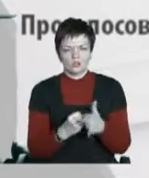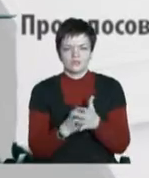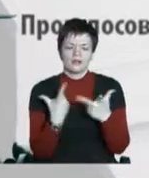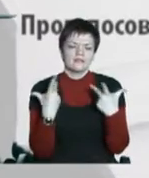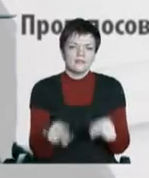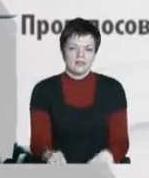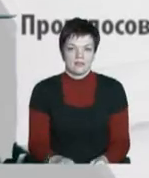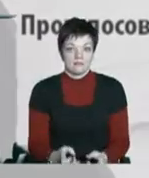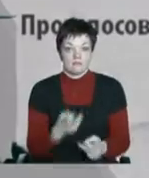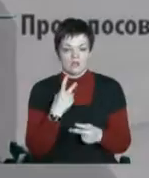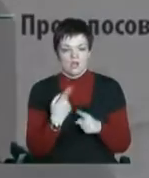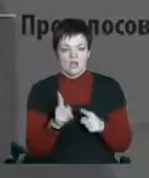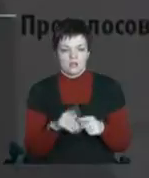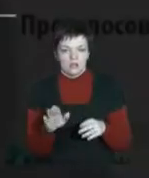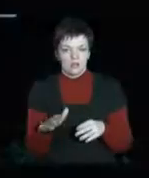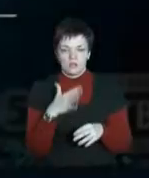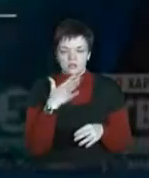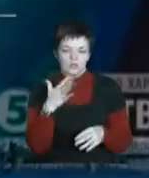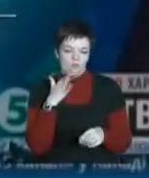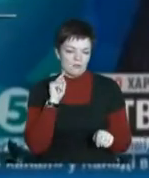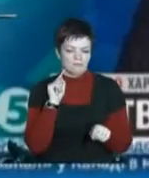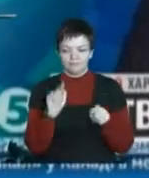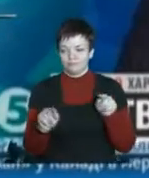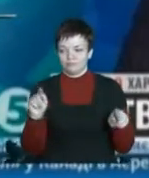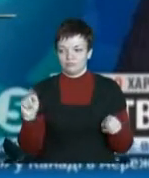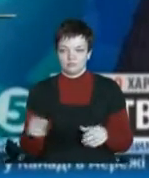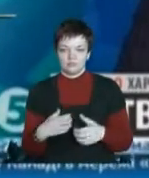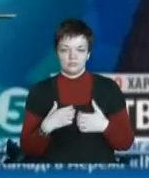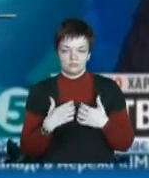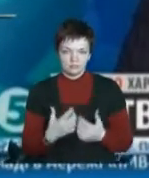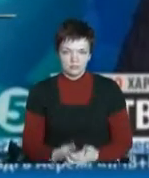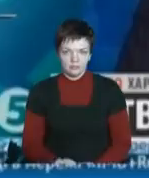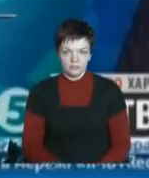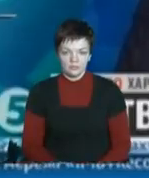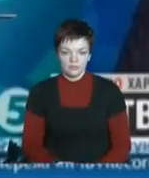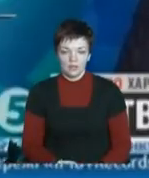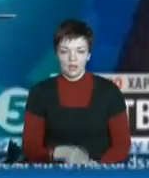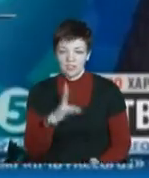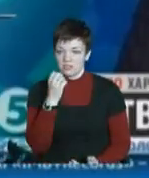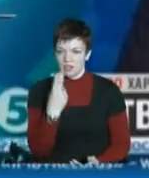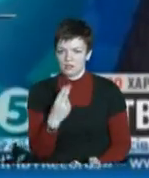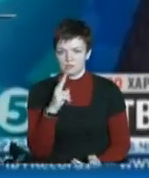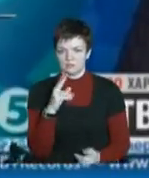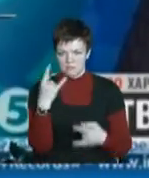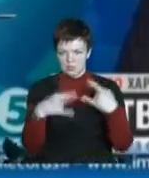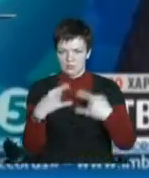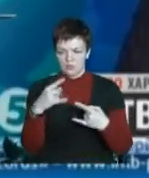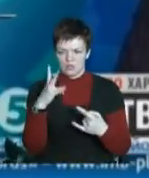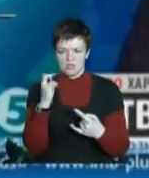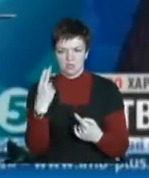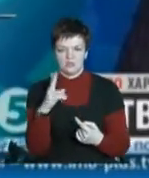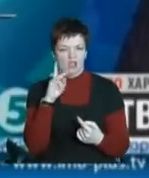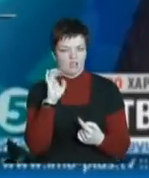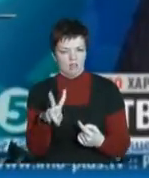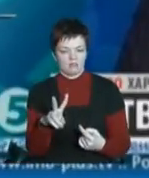таких участков десятки. В эфире национального канала Геннадий Кернес заявил: «Победителей не